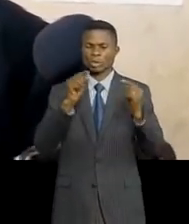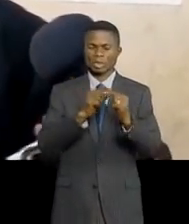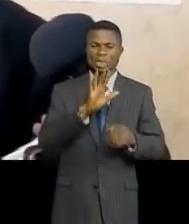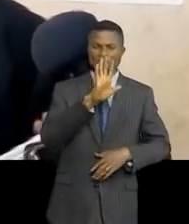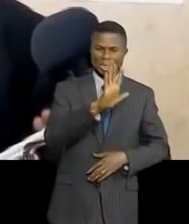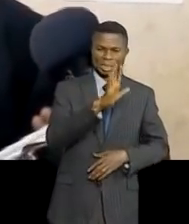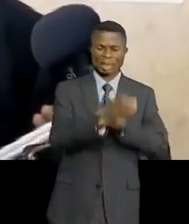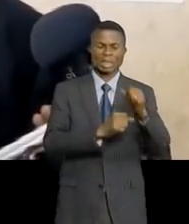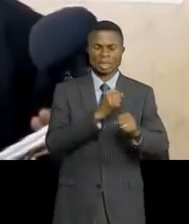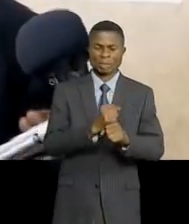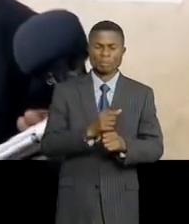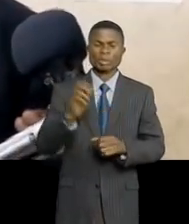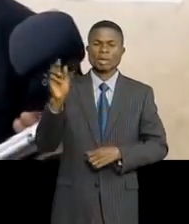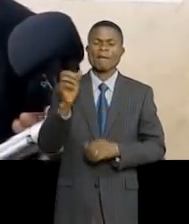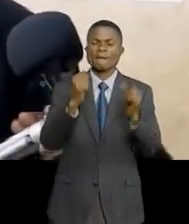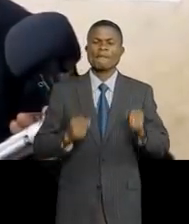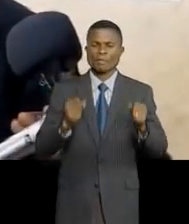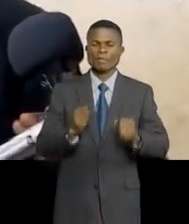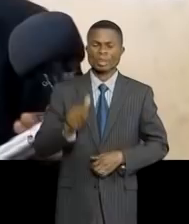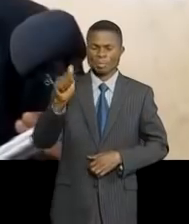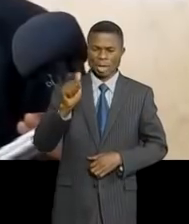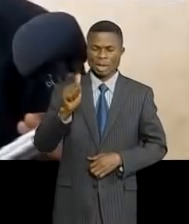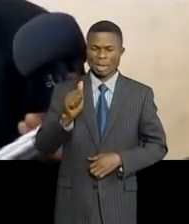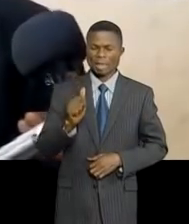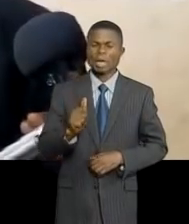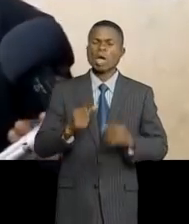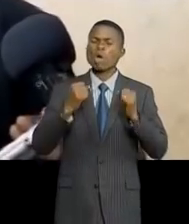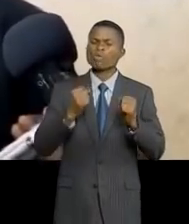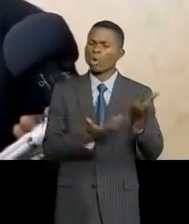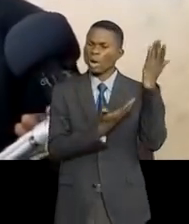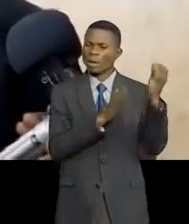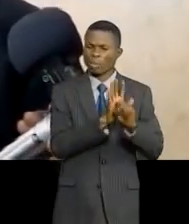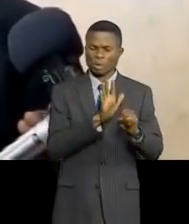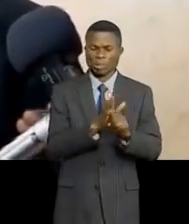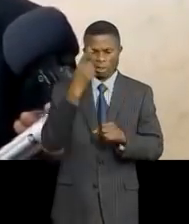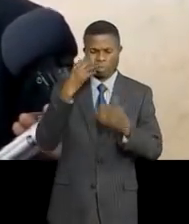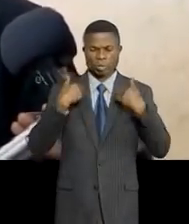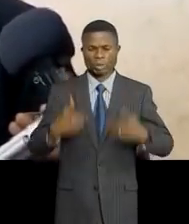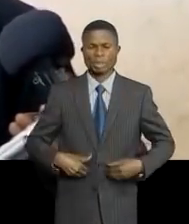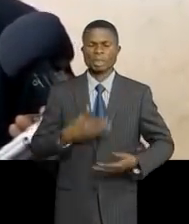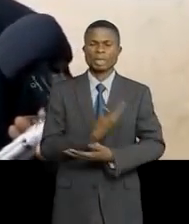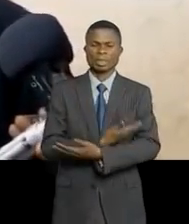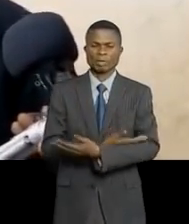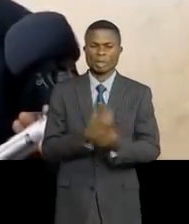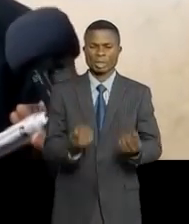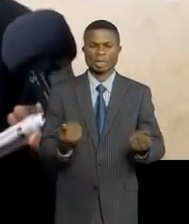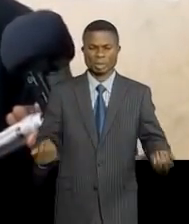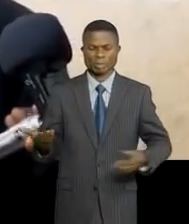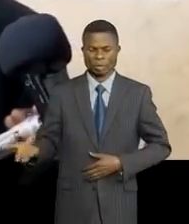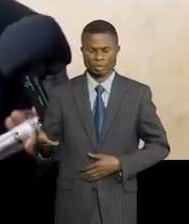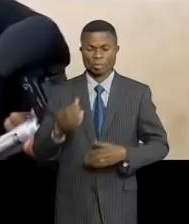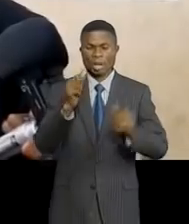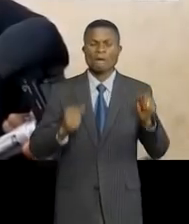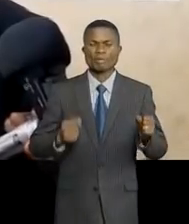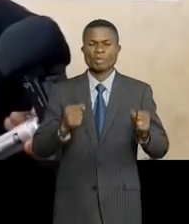A est un micronutriment très utile pour la santé des enfants. La